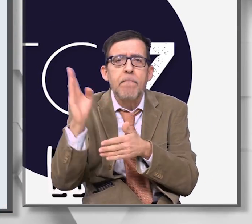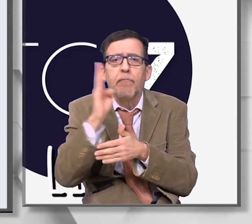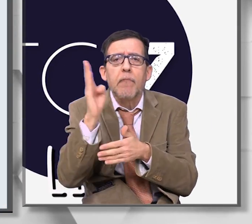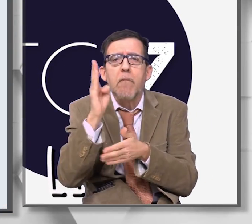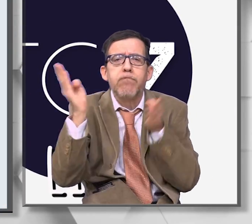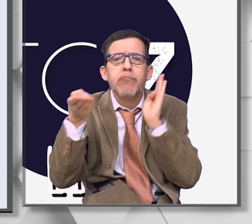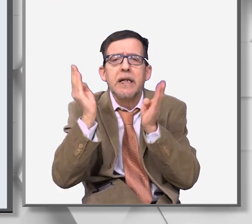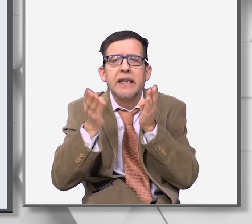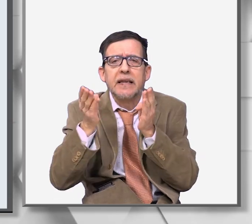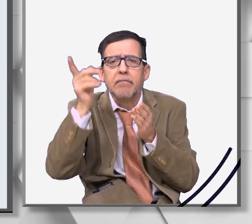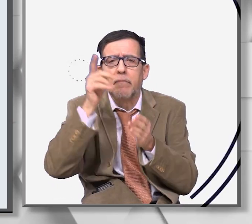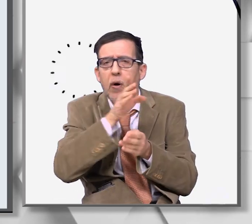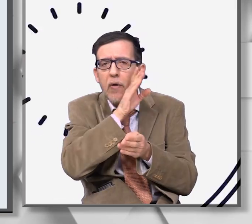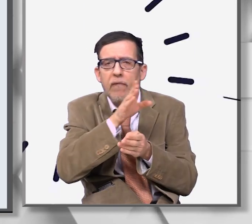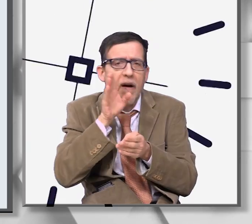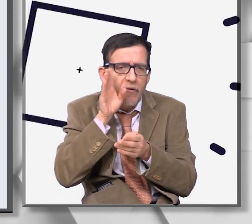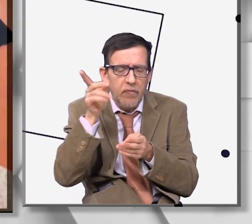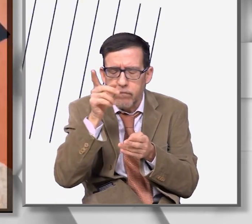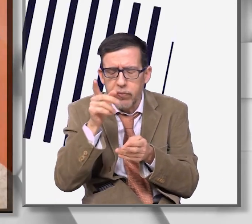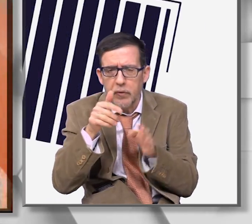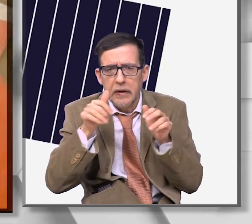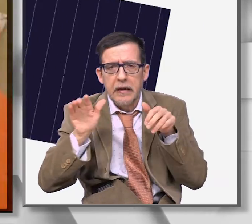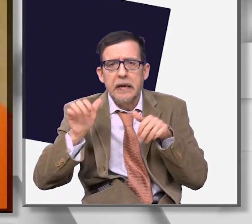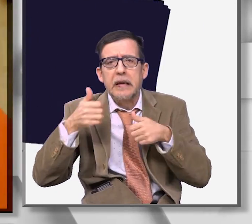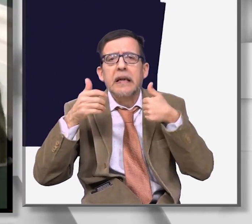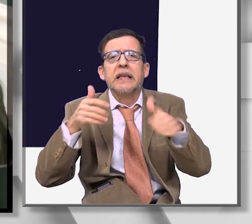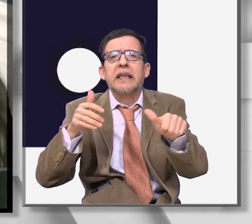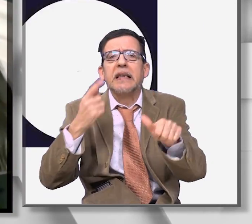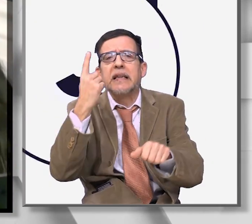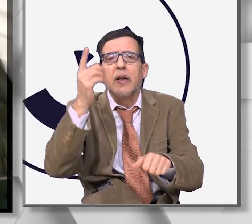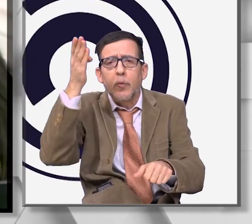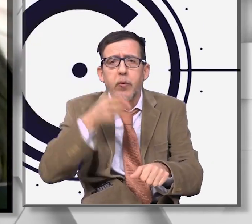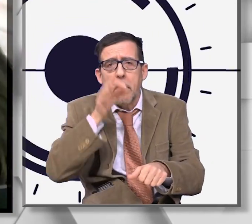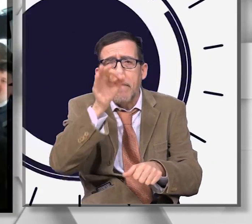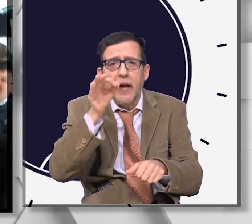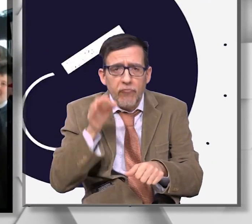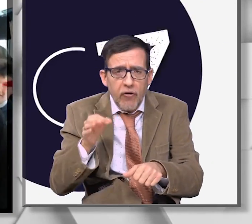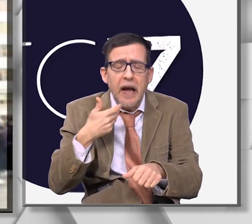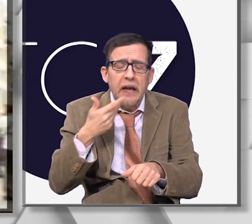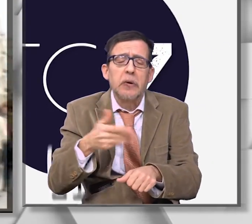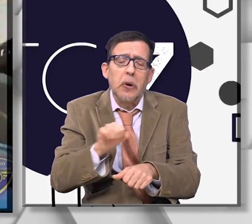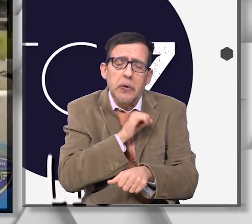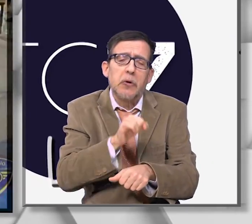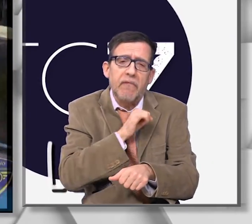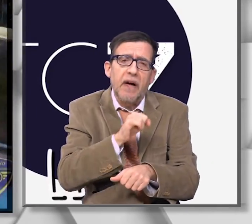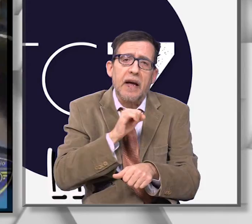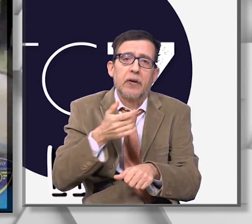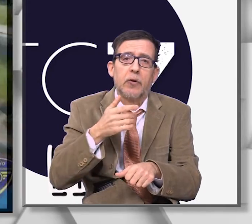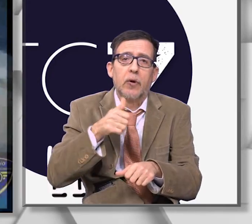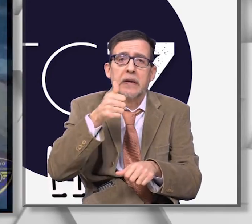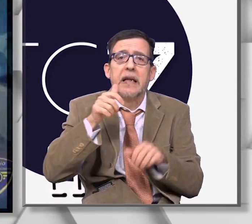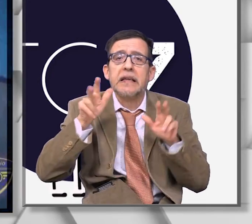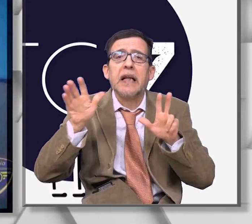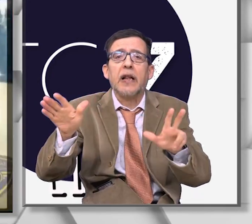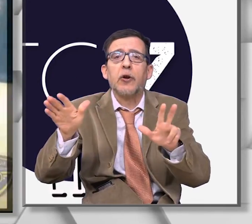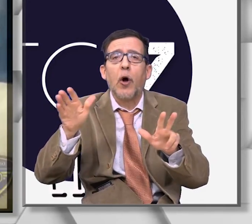anno sono già un segnale chiaro della deriva il 61 per cento dei giovani afferma di essere vittima del bullismo e 68 per cento